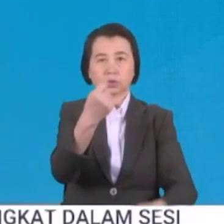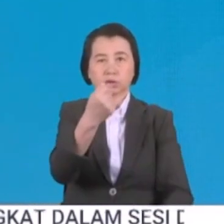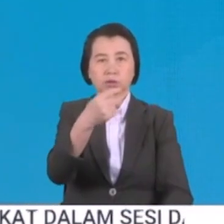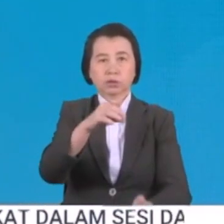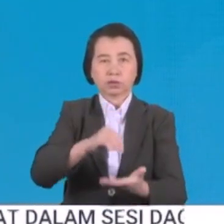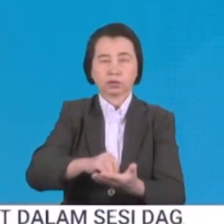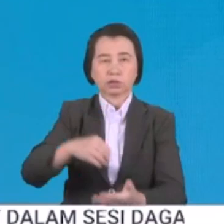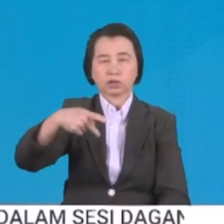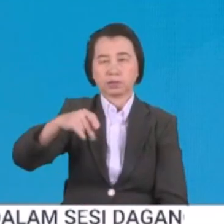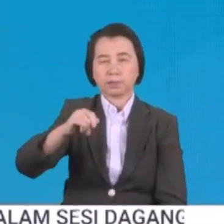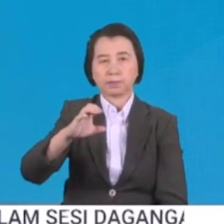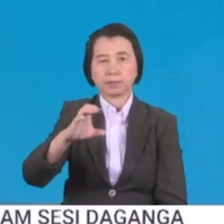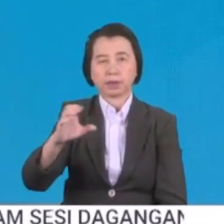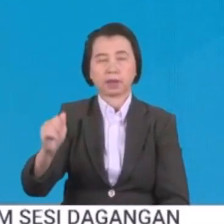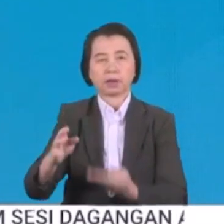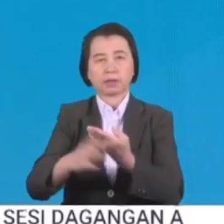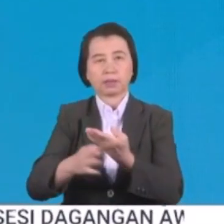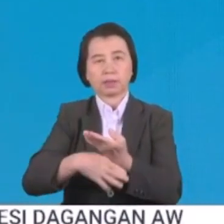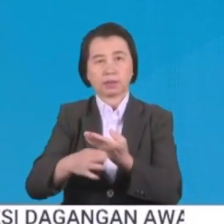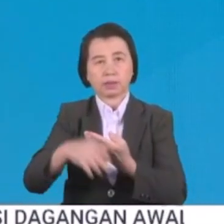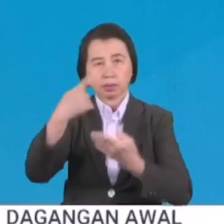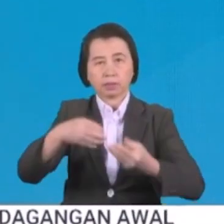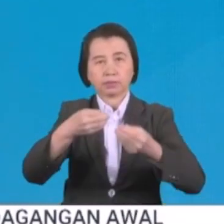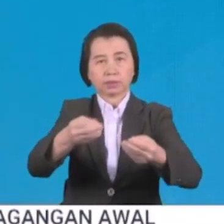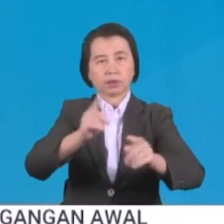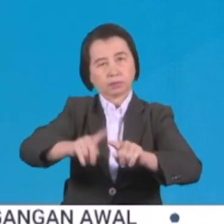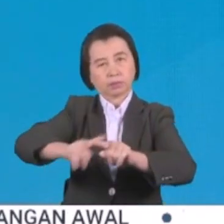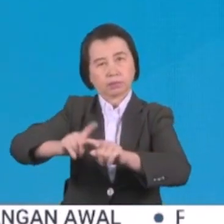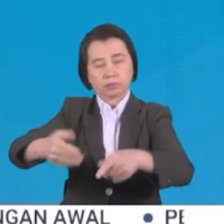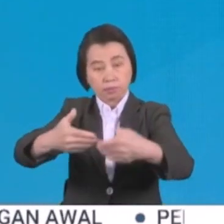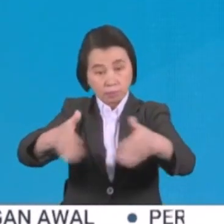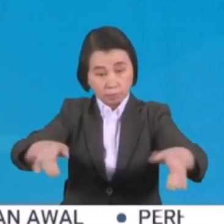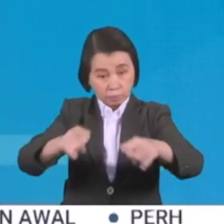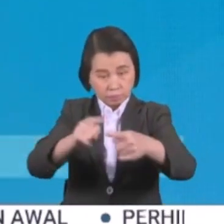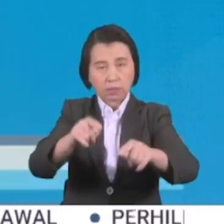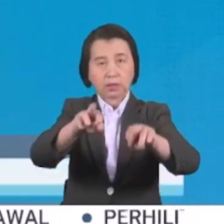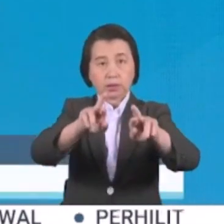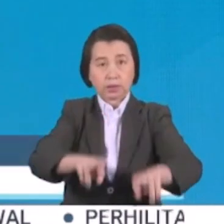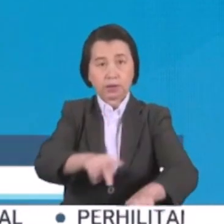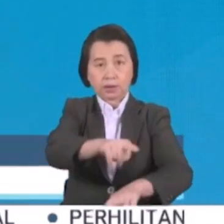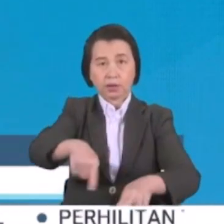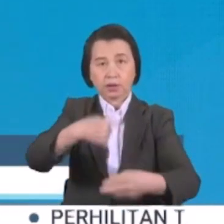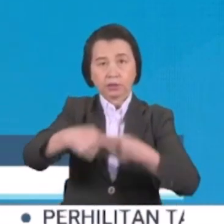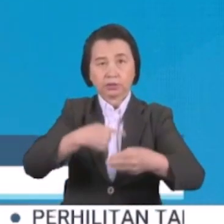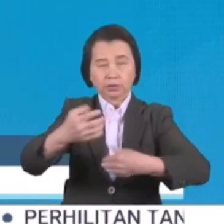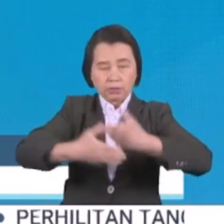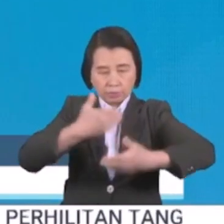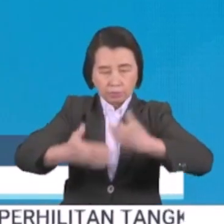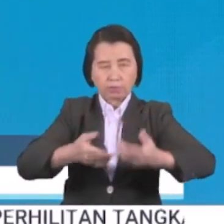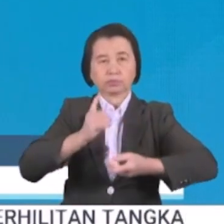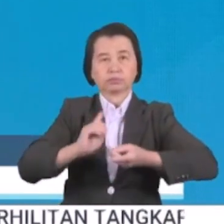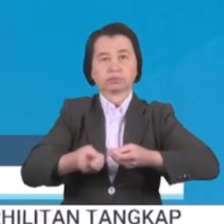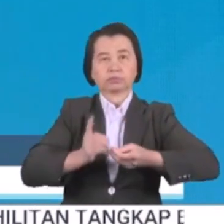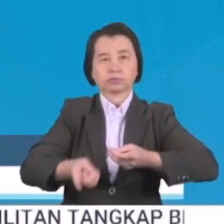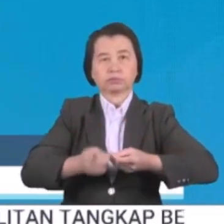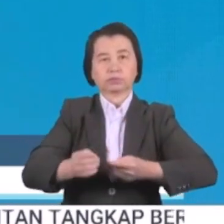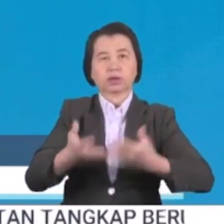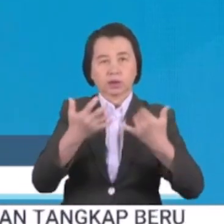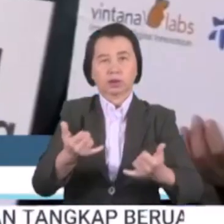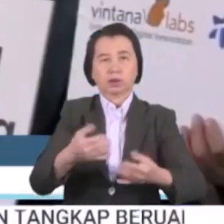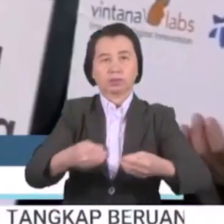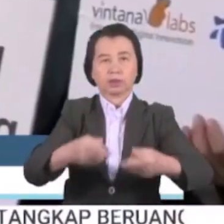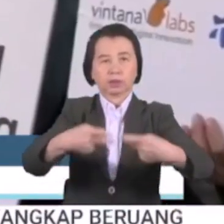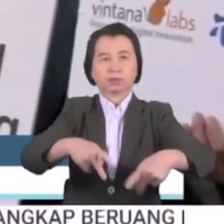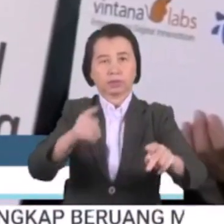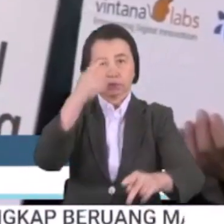di Pika Butterworth. Ia bertujuan untuk memberi pelbagai pendedahan kepada rakyat mengenai proses pendigitalan. Selain